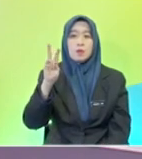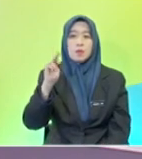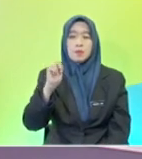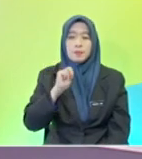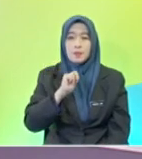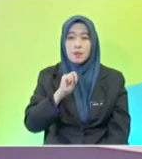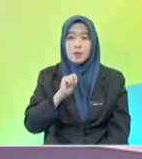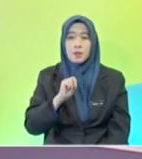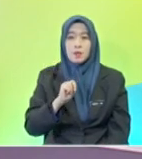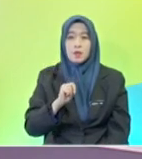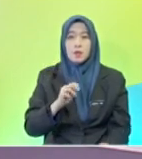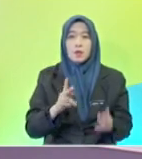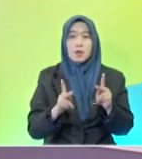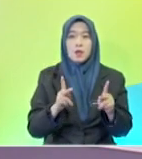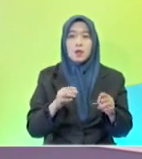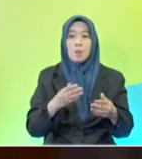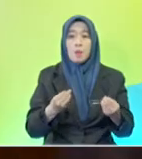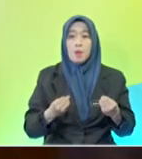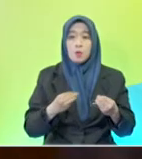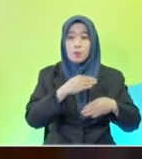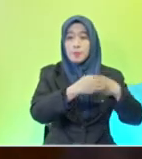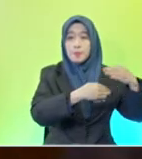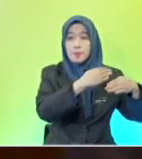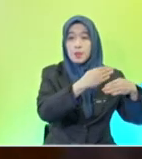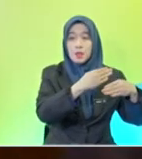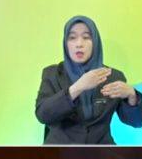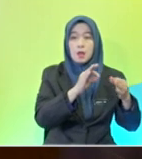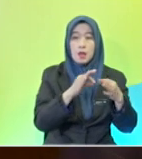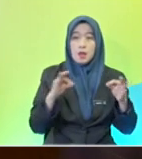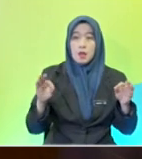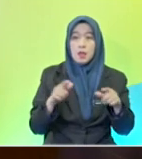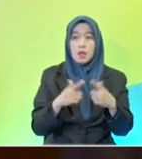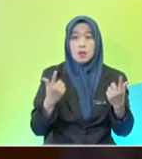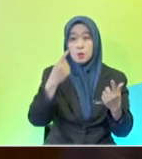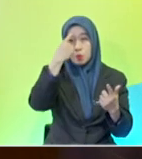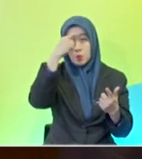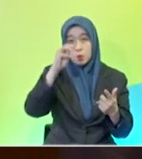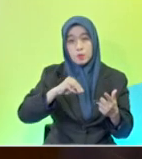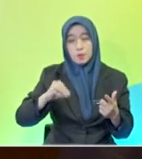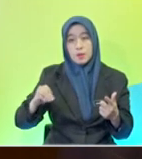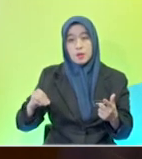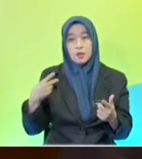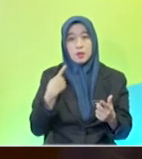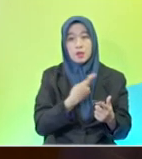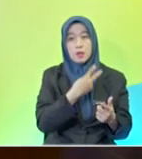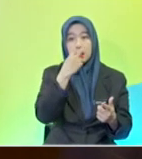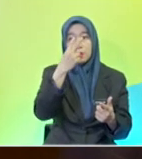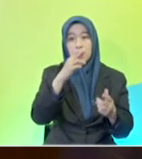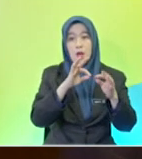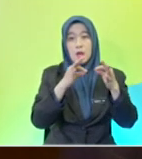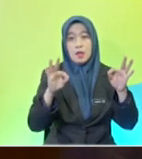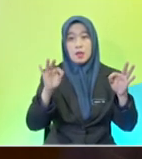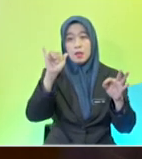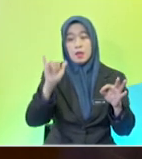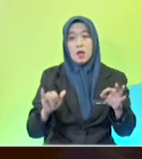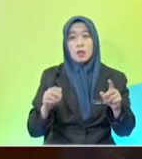ayat lain Ustazah untuk murid kita yang lain boleh? Boleh. Okey, baiklah. Kita lihat ayat yang kedua,